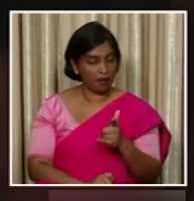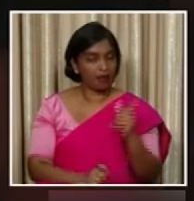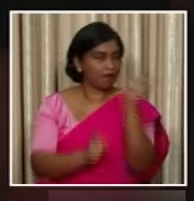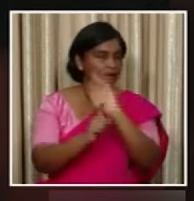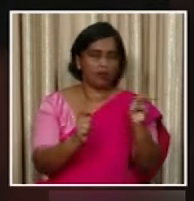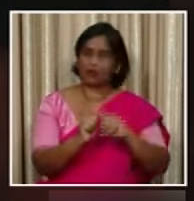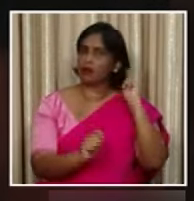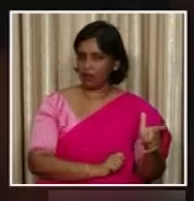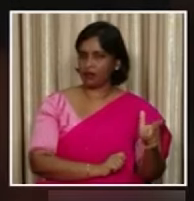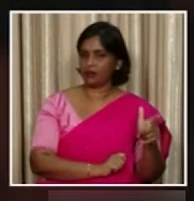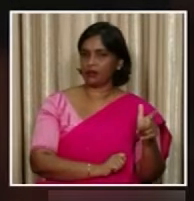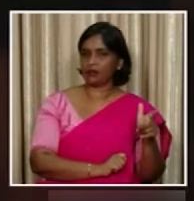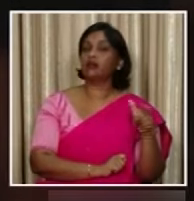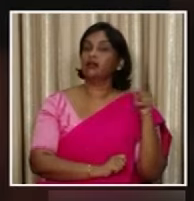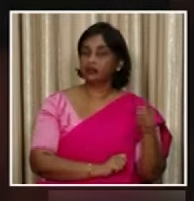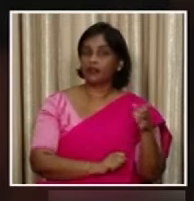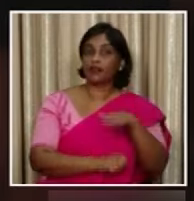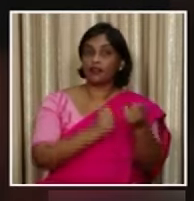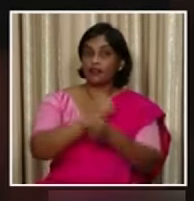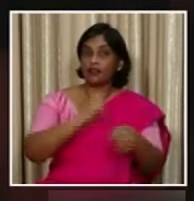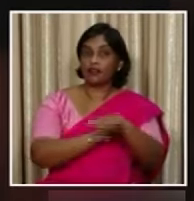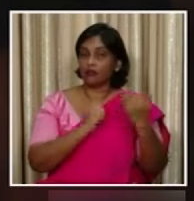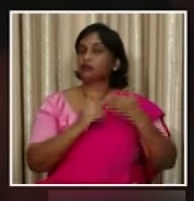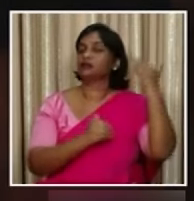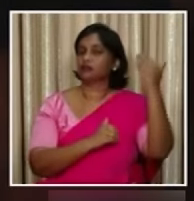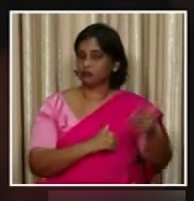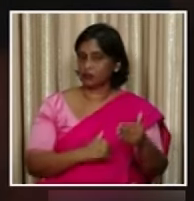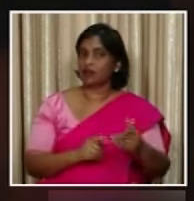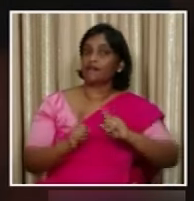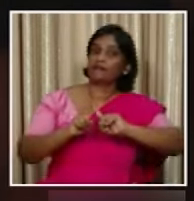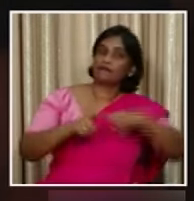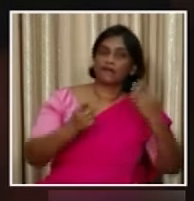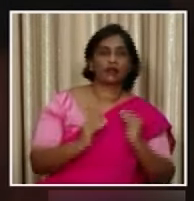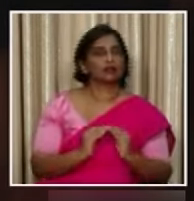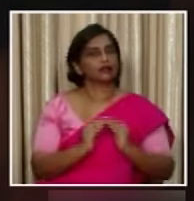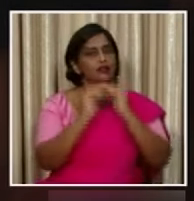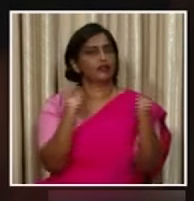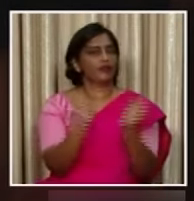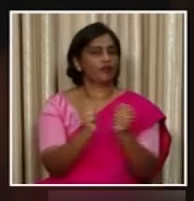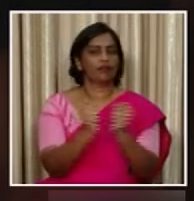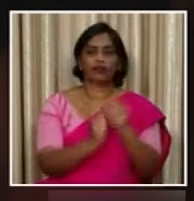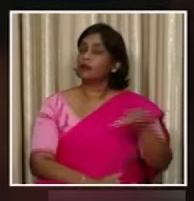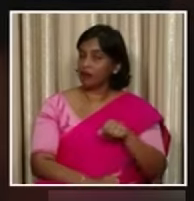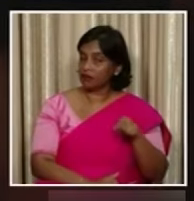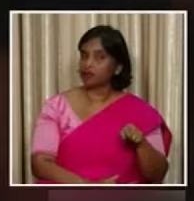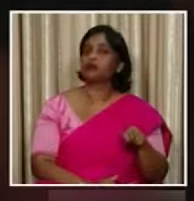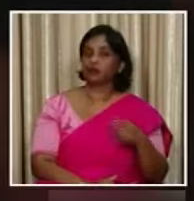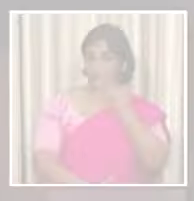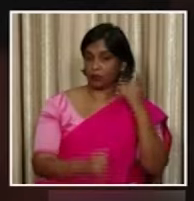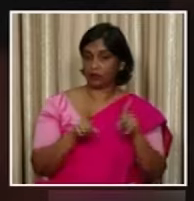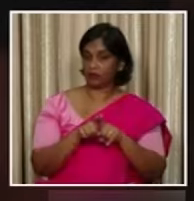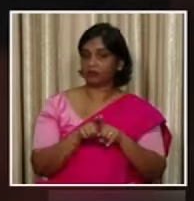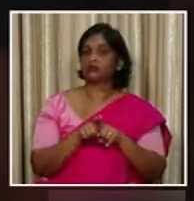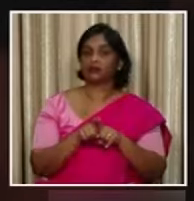එක්වර වන්දි මුදලක් ගෙවා එම කුඹුරු ඉඩම් ඉදිරියේදී වෙනත් සංවර්ධන කාර්යයක් සඳහා යොදා ගැනීමට හැකිවන